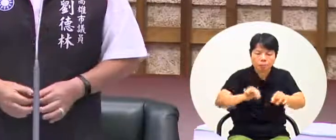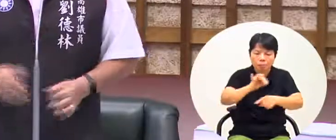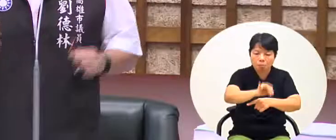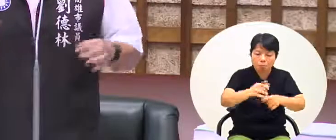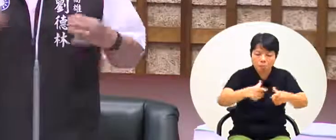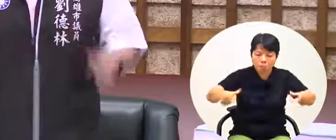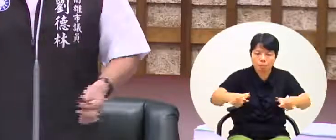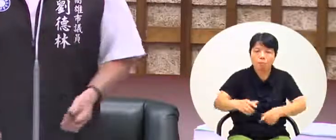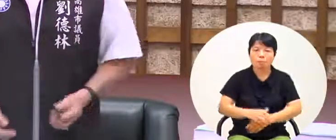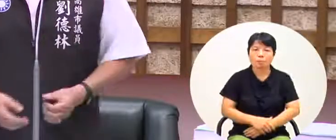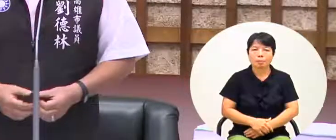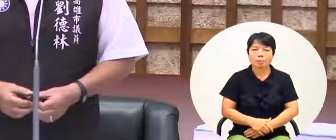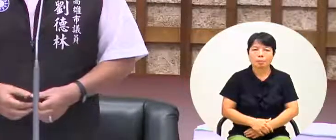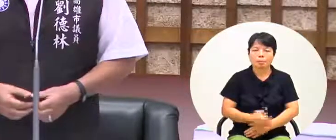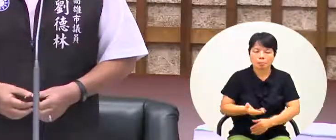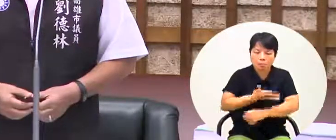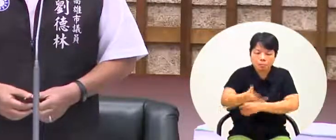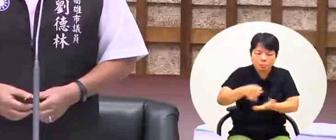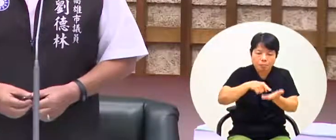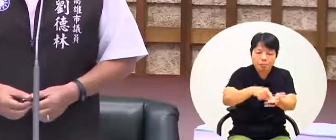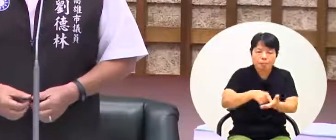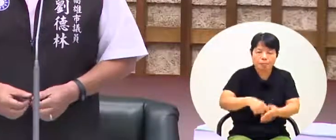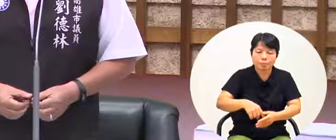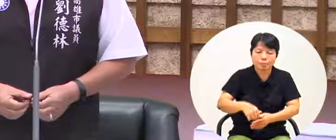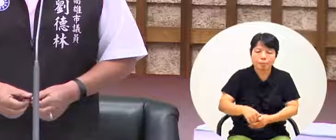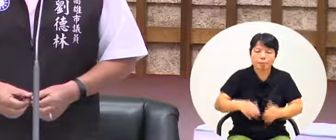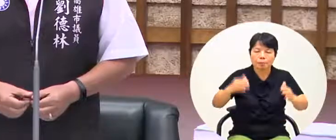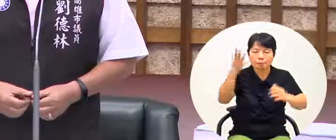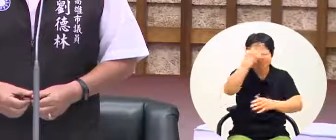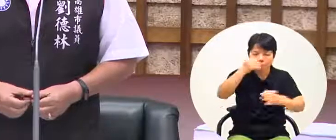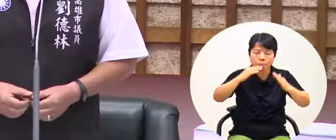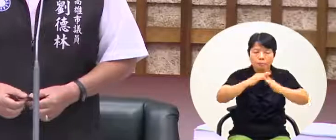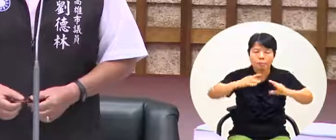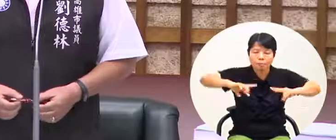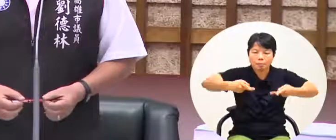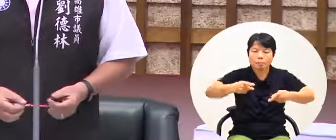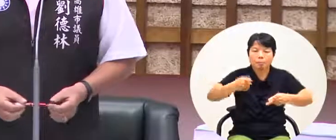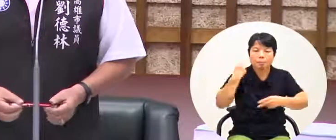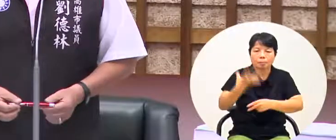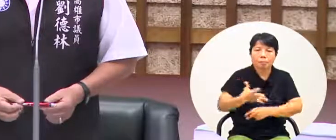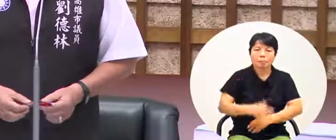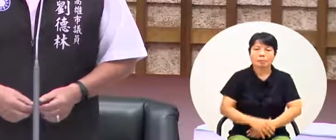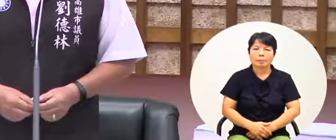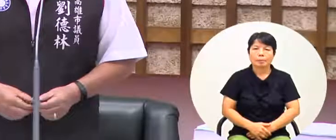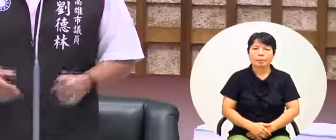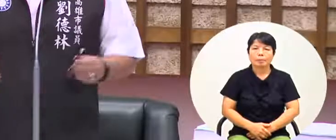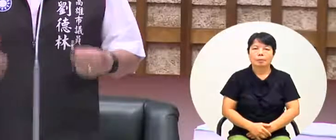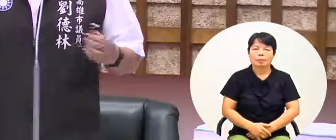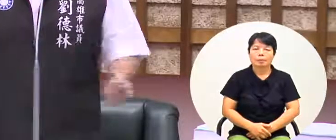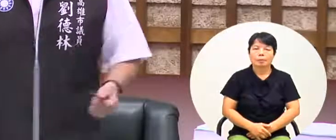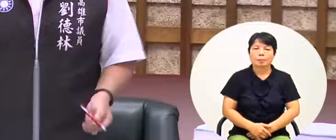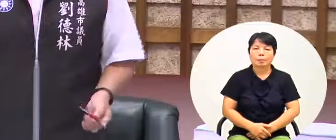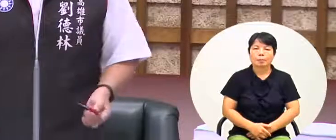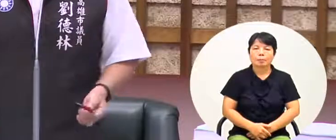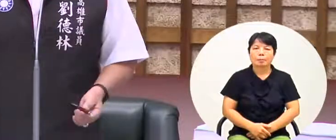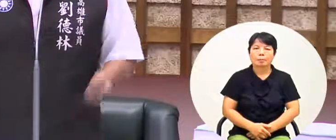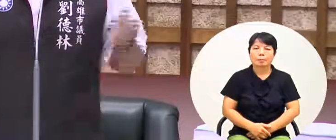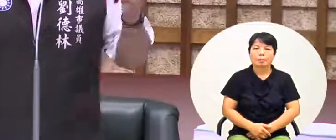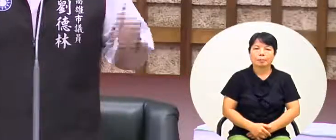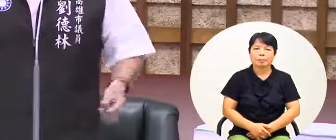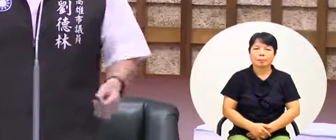请改建的这些我们的一些原本的老旧住户能够得到他应